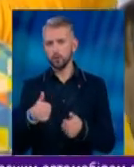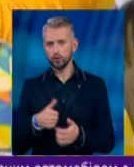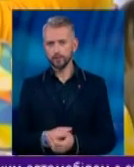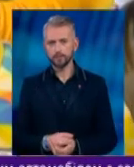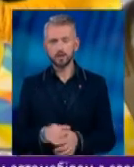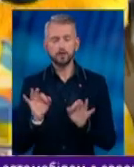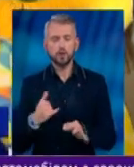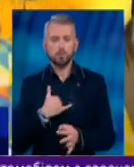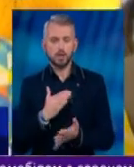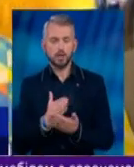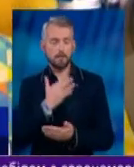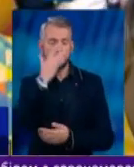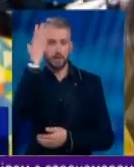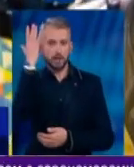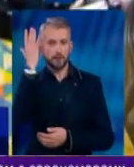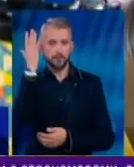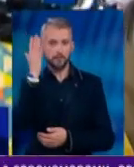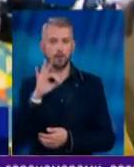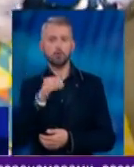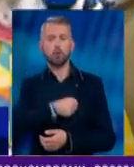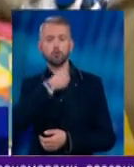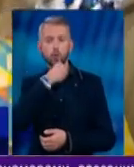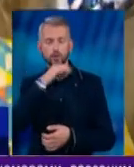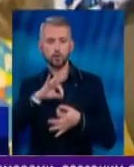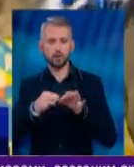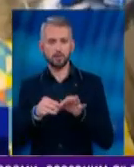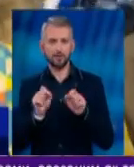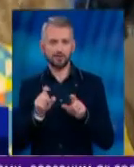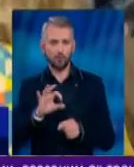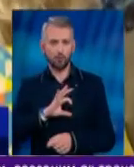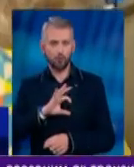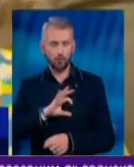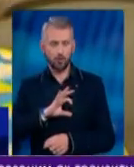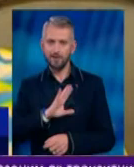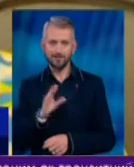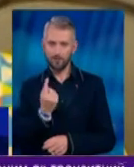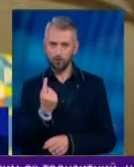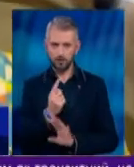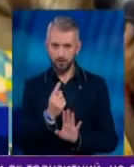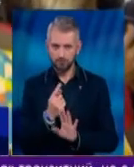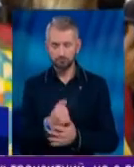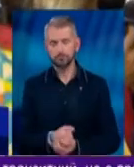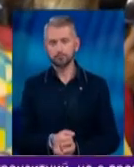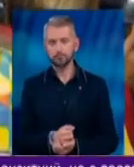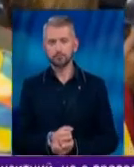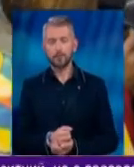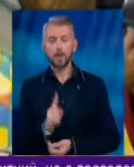Звичайно, в мене є мрія про доросле олімпійське золото і не одне, так.